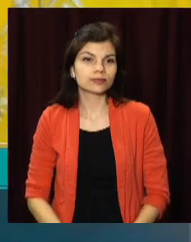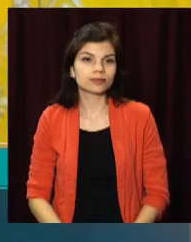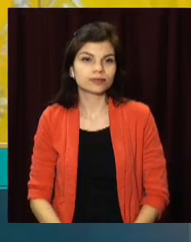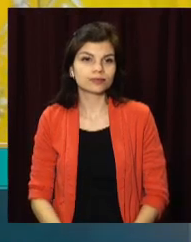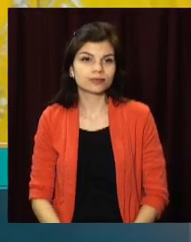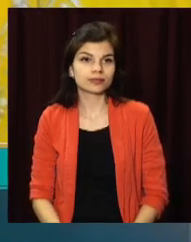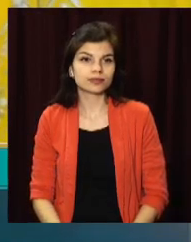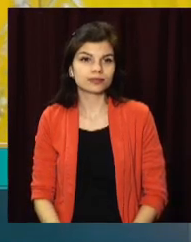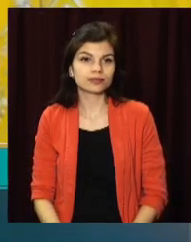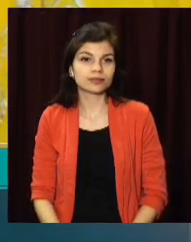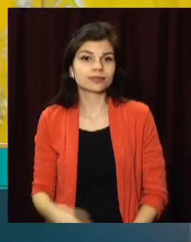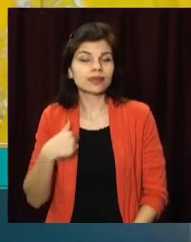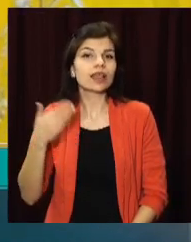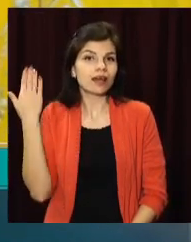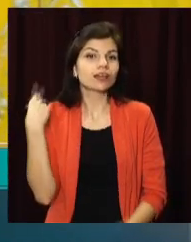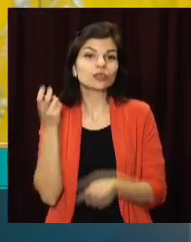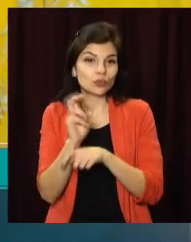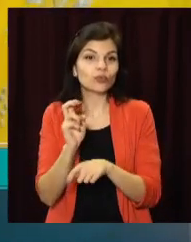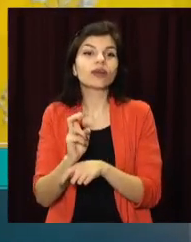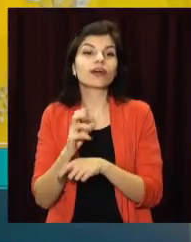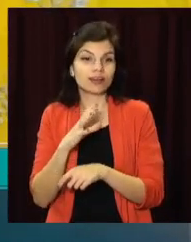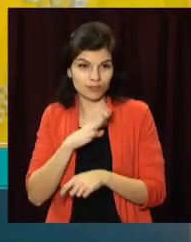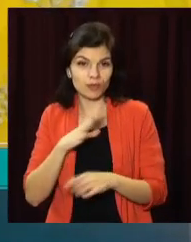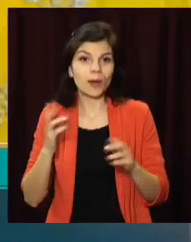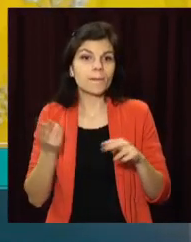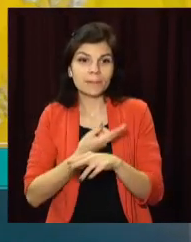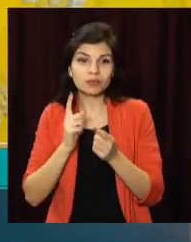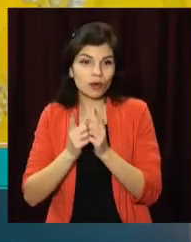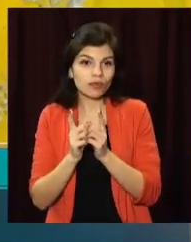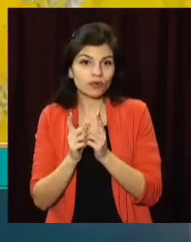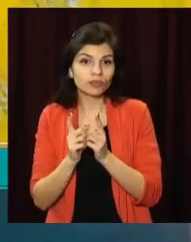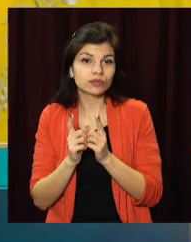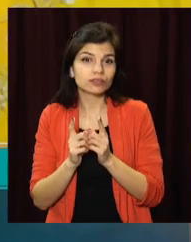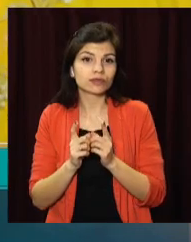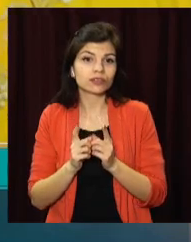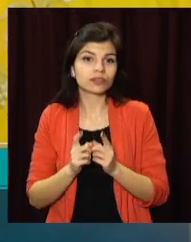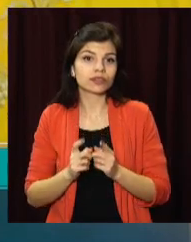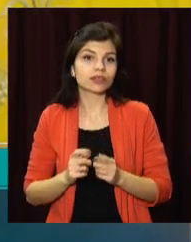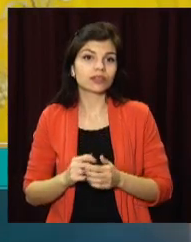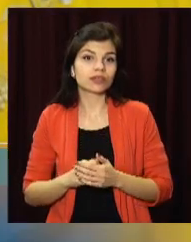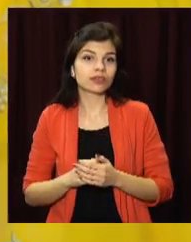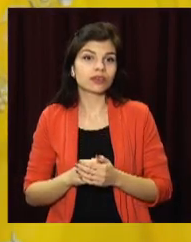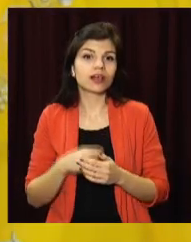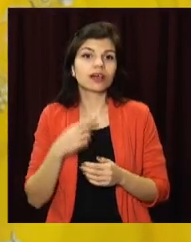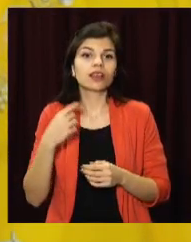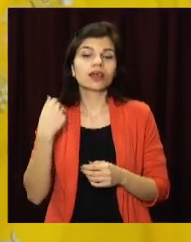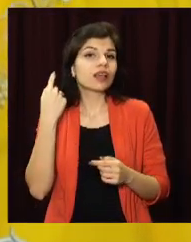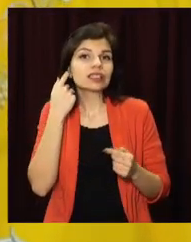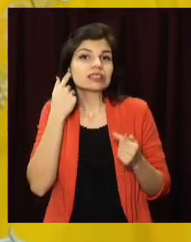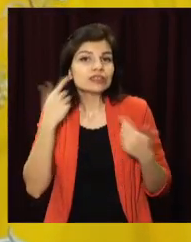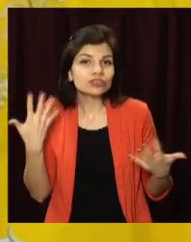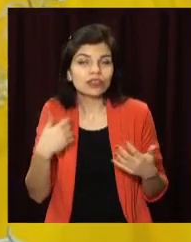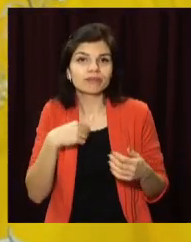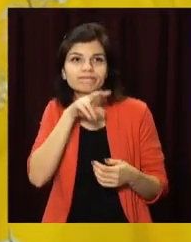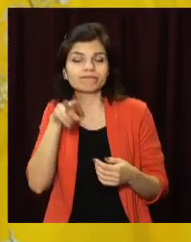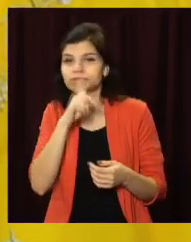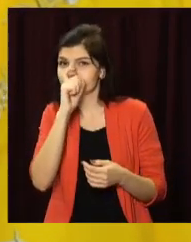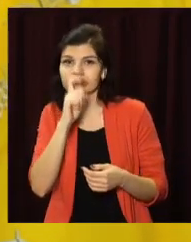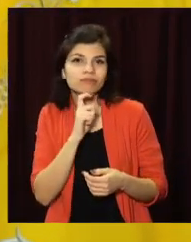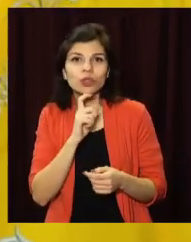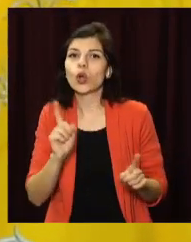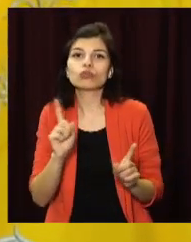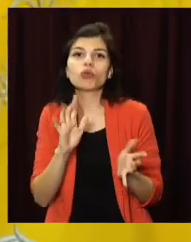Раньше я приходила в храм без переводчика. И нету слуха, и непонятно было, что